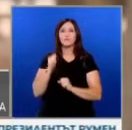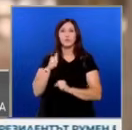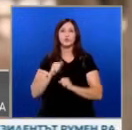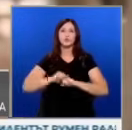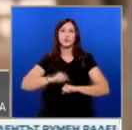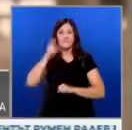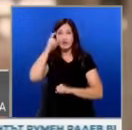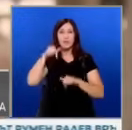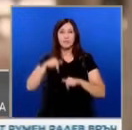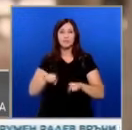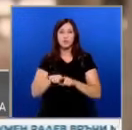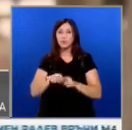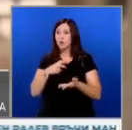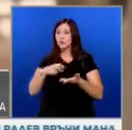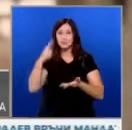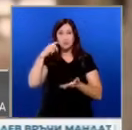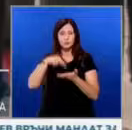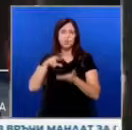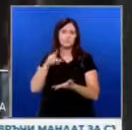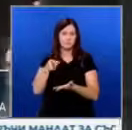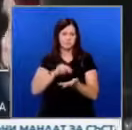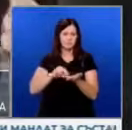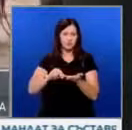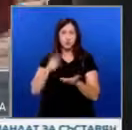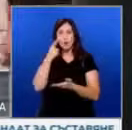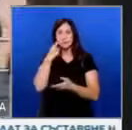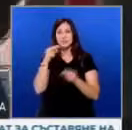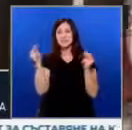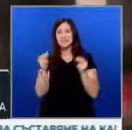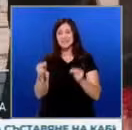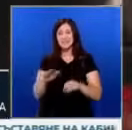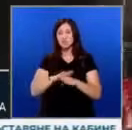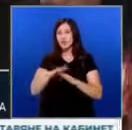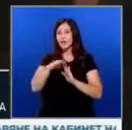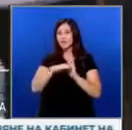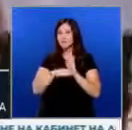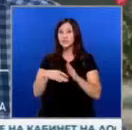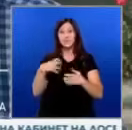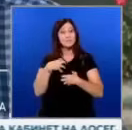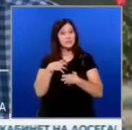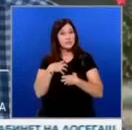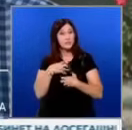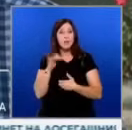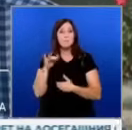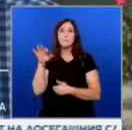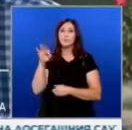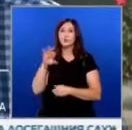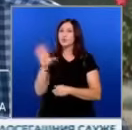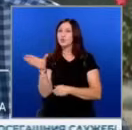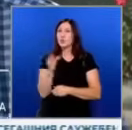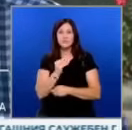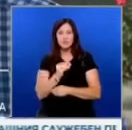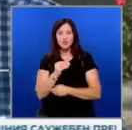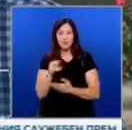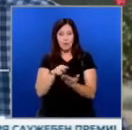Варна днес също излязоха с позиция. В нея се казва, че опитите да бъдат съставени черни списъци са притеснителни. Бих препоръчал на всички